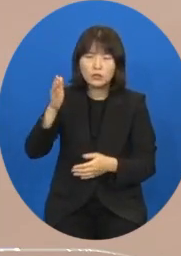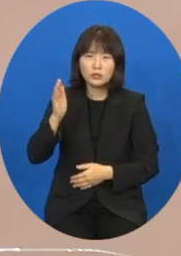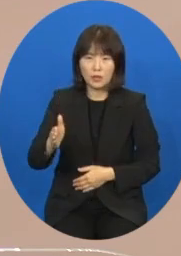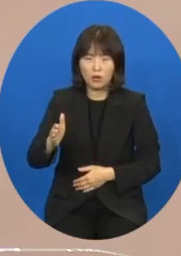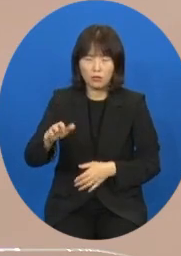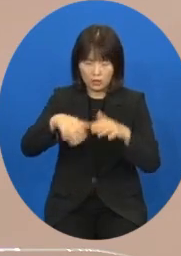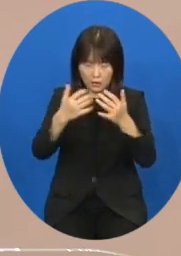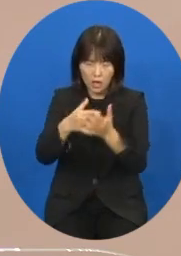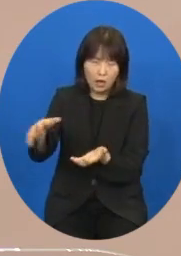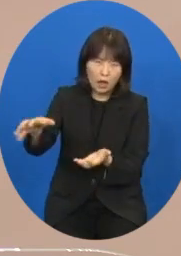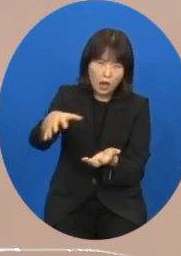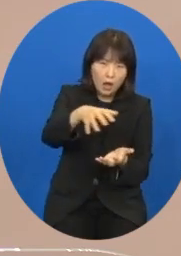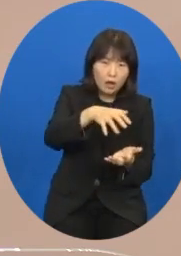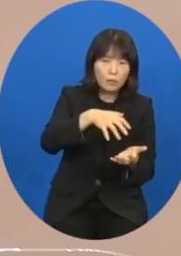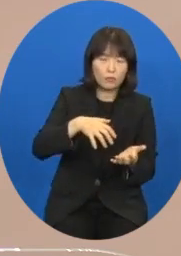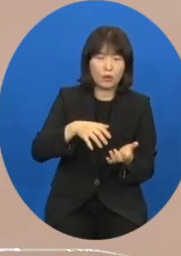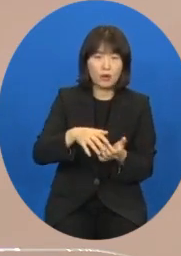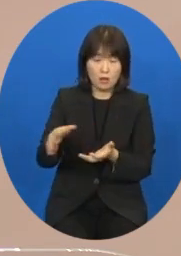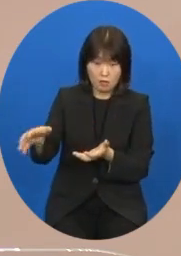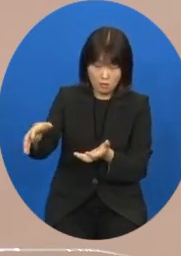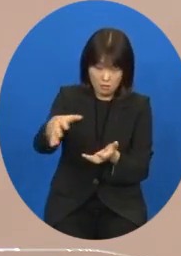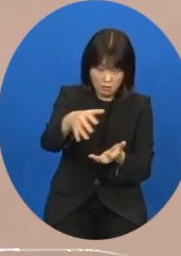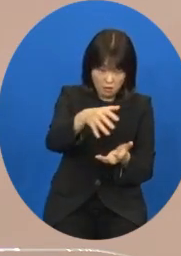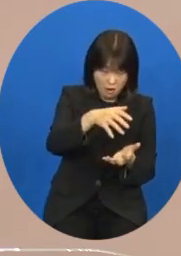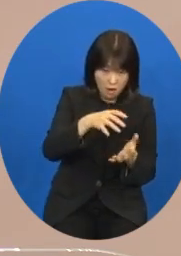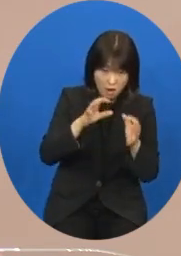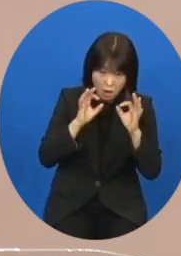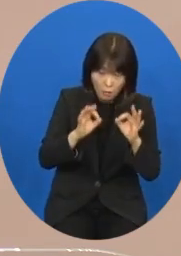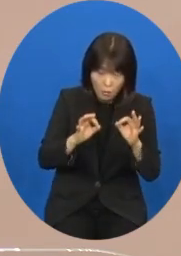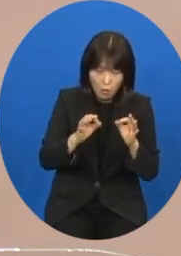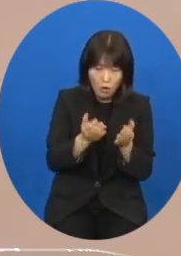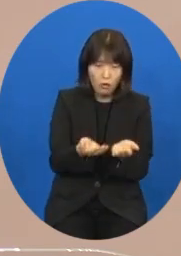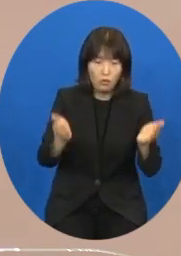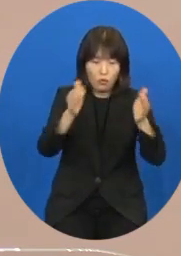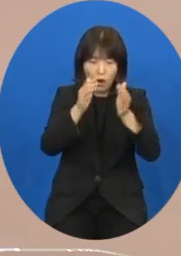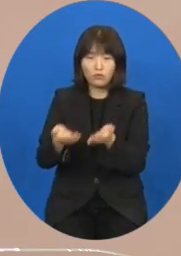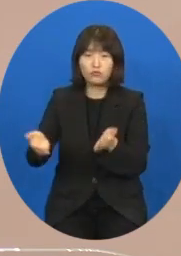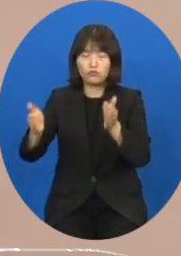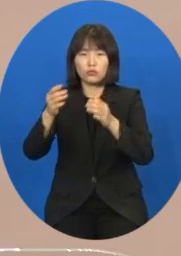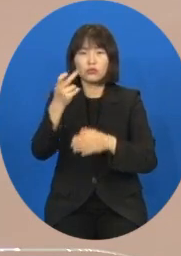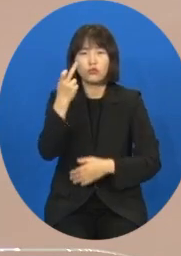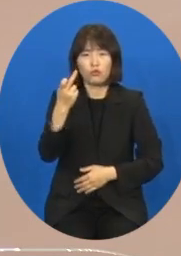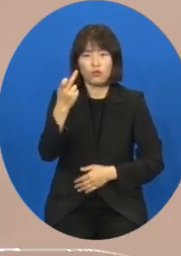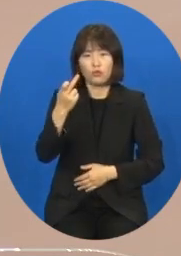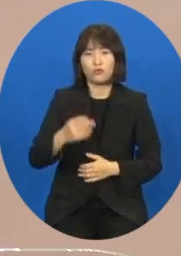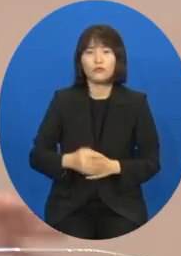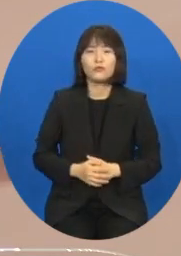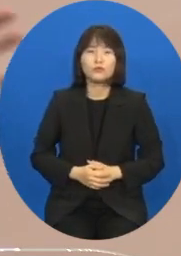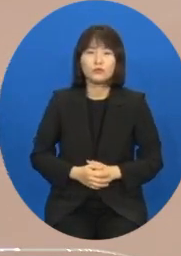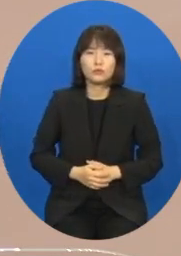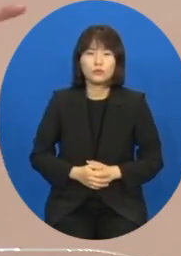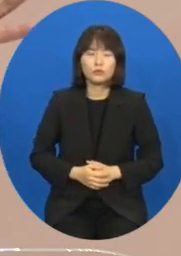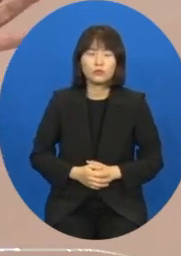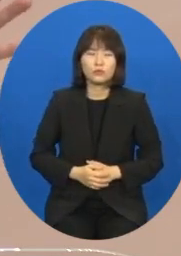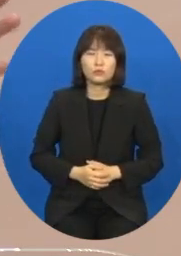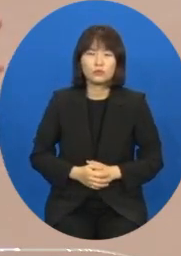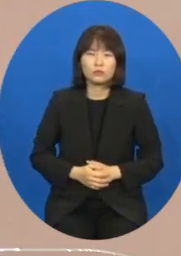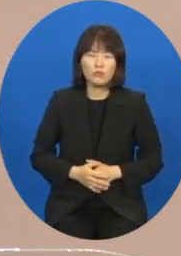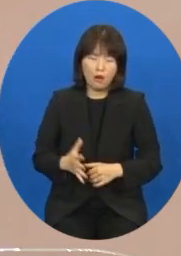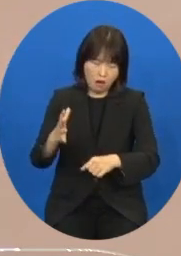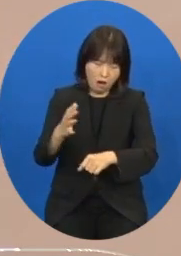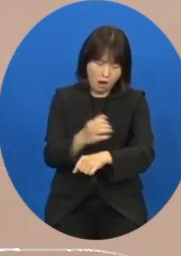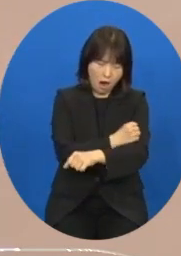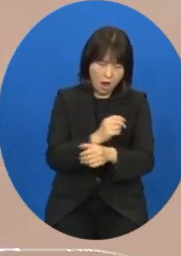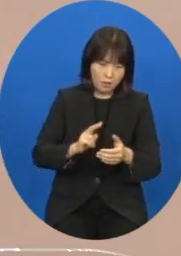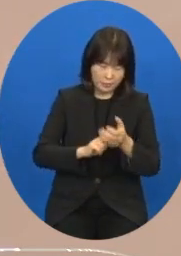거예요. 그 모아봤더니 열두 광주리가 되더라는 겁니다. 그 엄청난 기적을